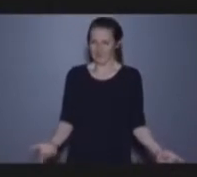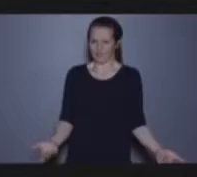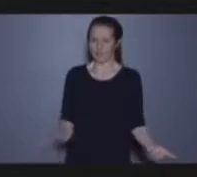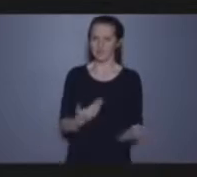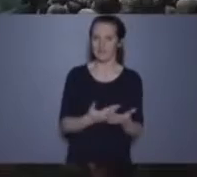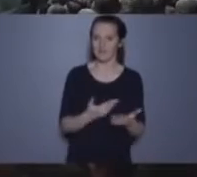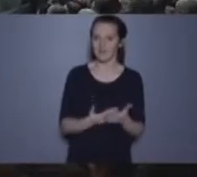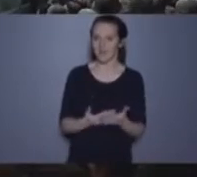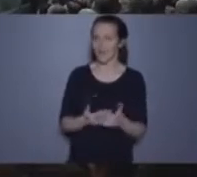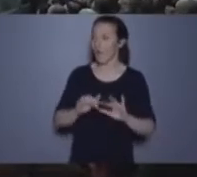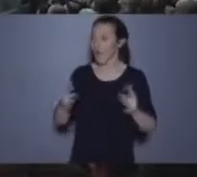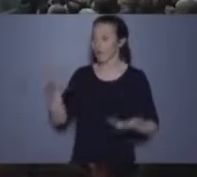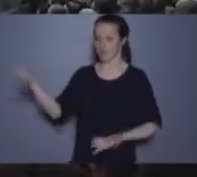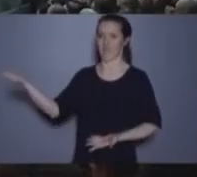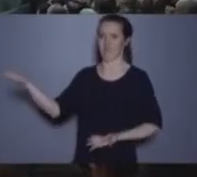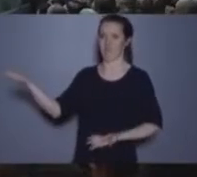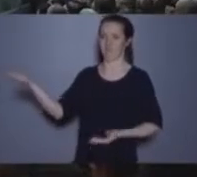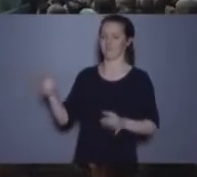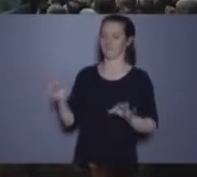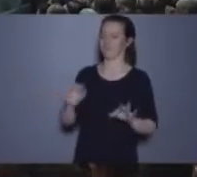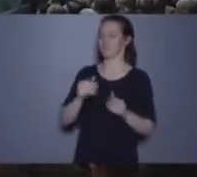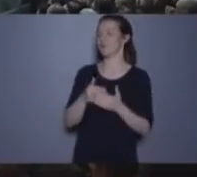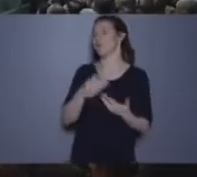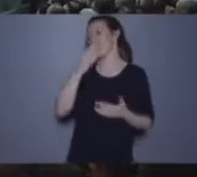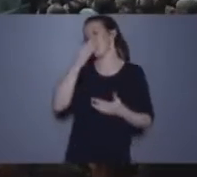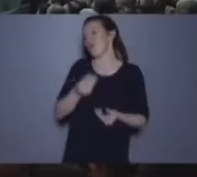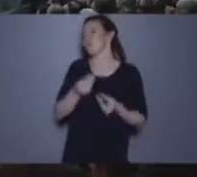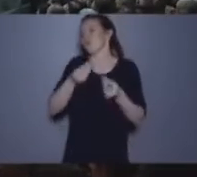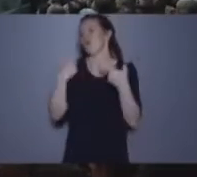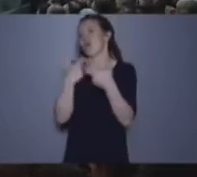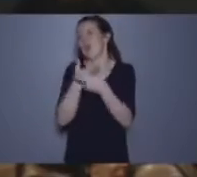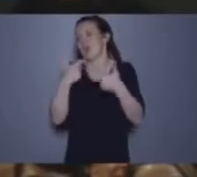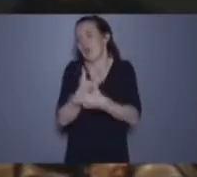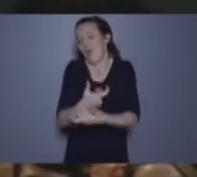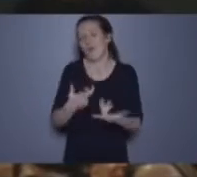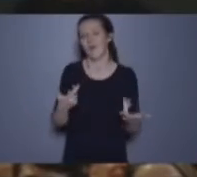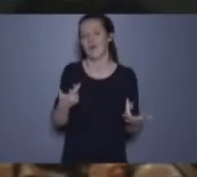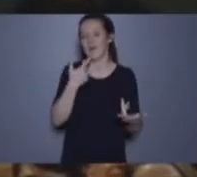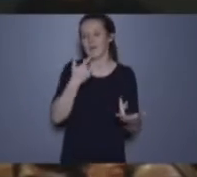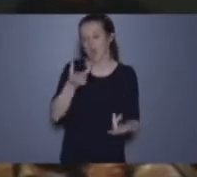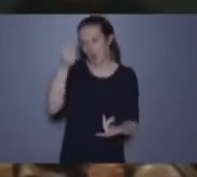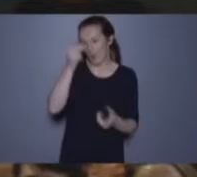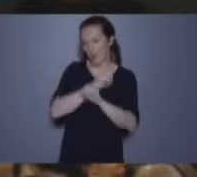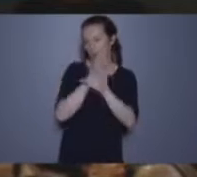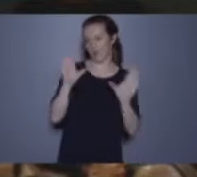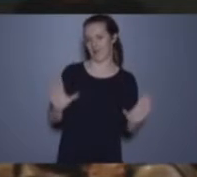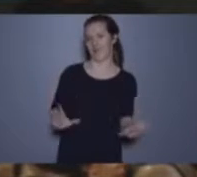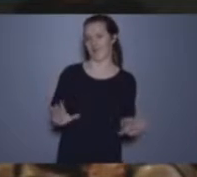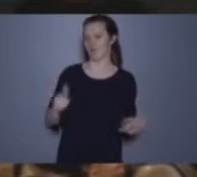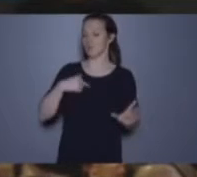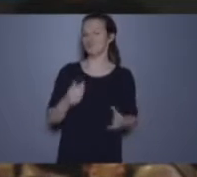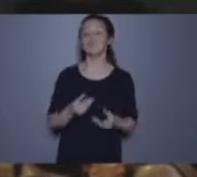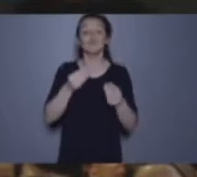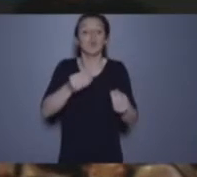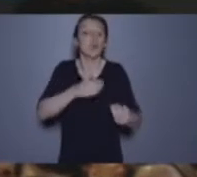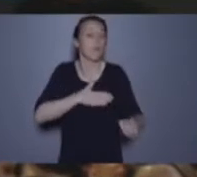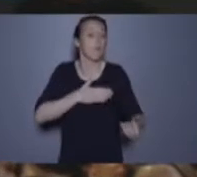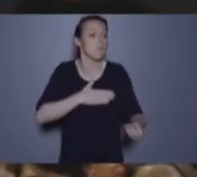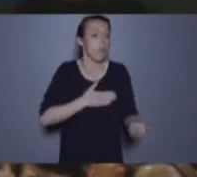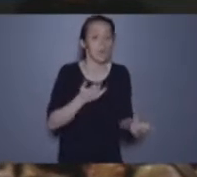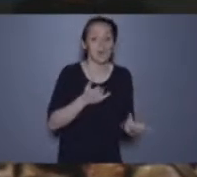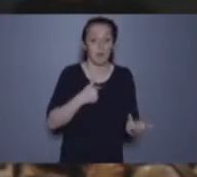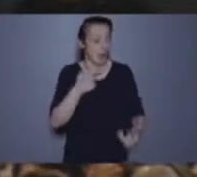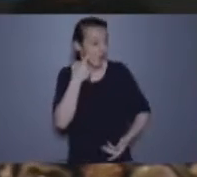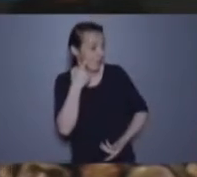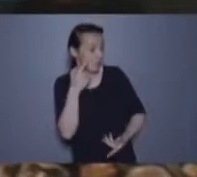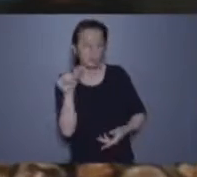voilà ce qu'ils sont. J'aime mieux que vous rigoliez, parce que comme ça rend mieux. Que si je vous faisais peur toute la soirée en vous disant, vous avez vu par